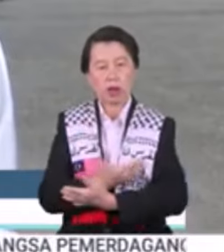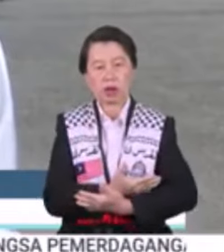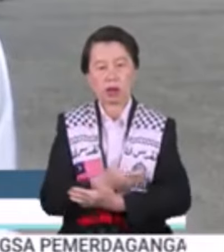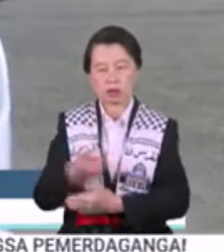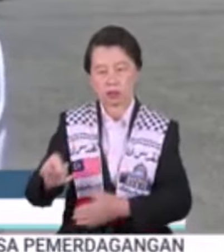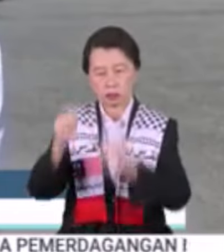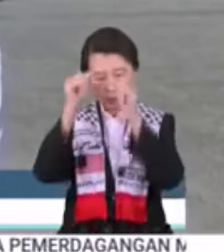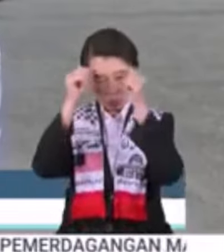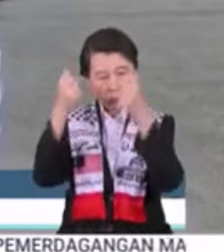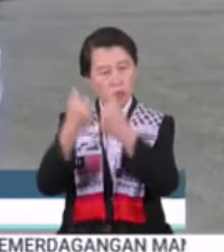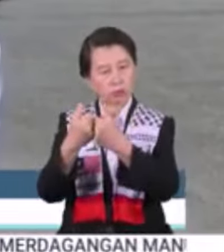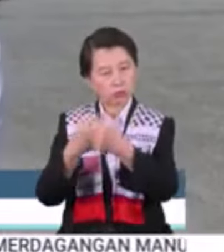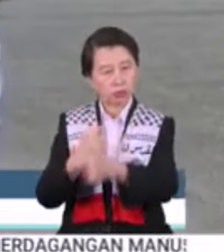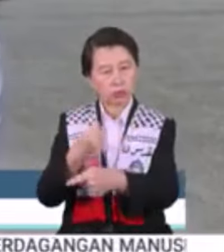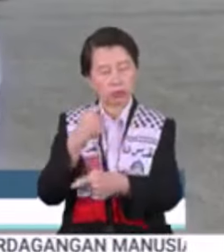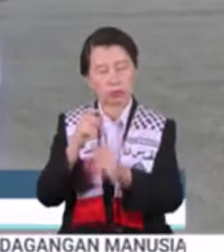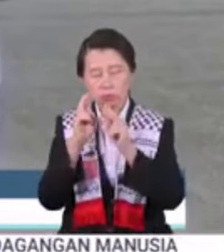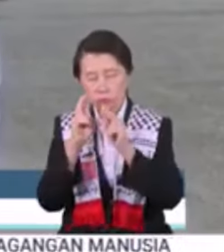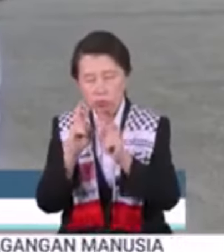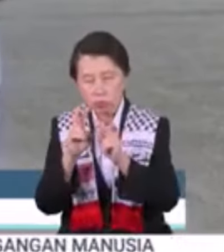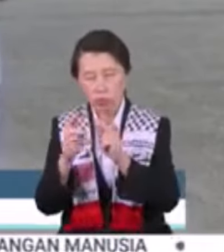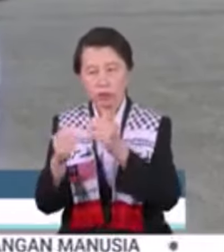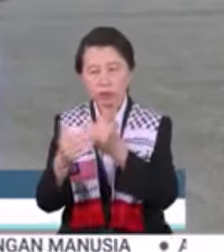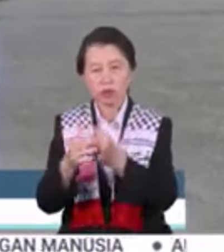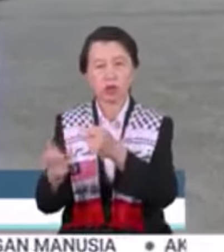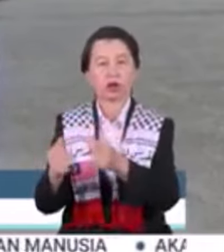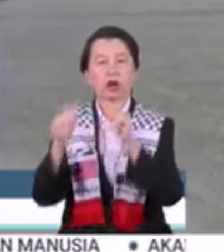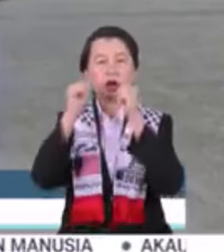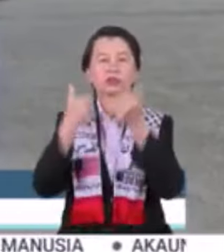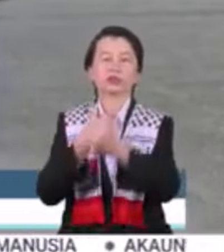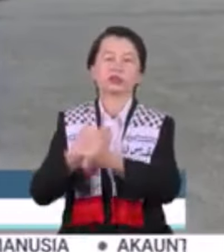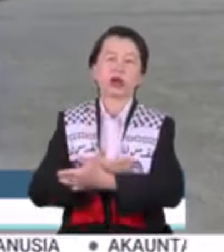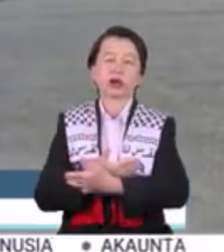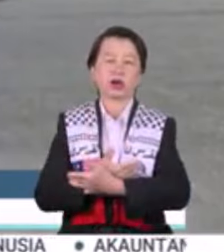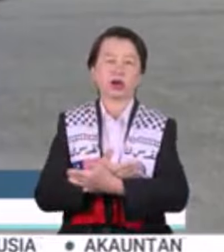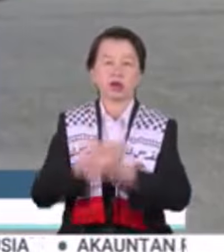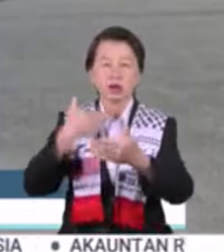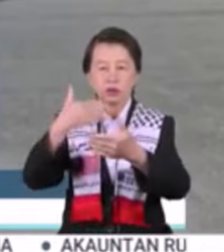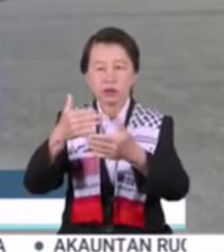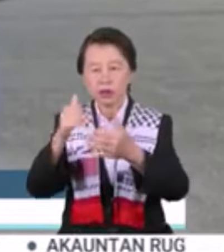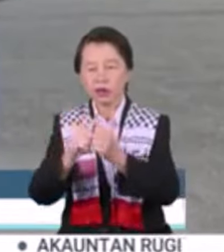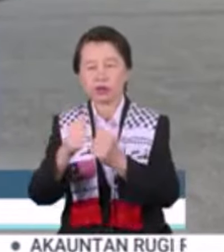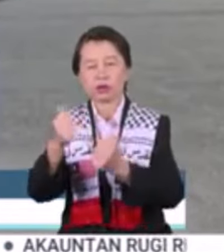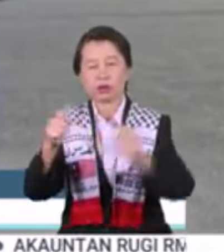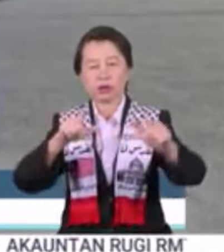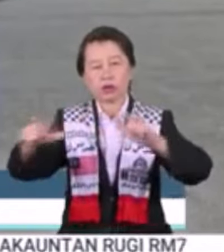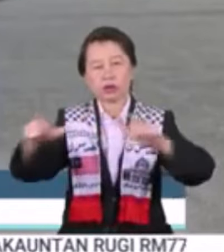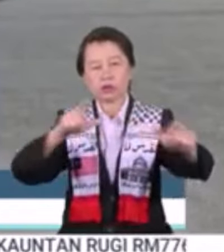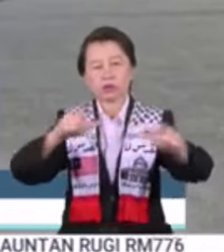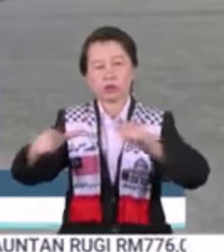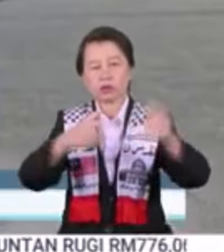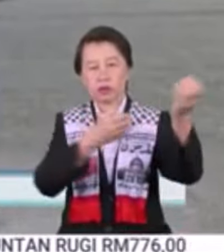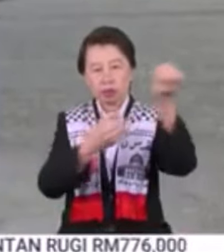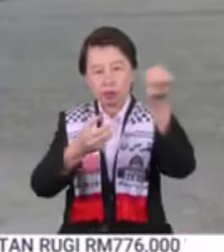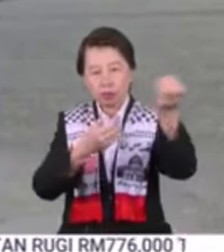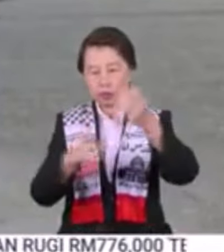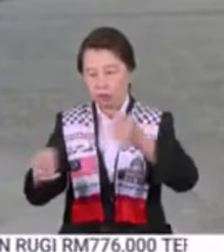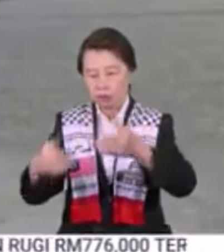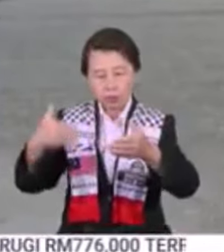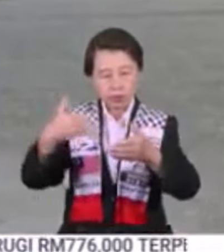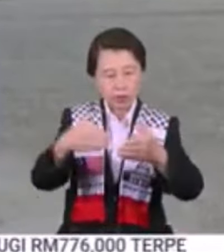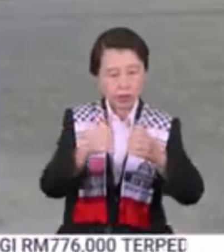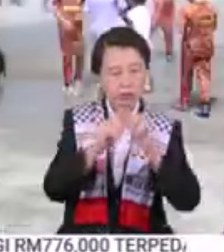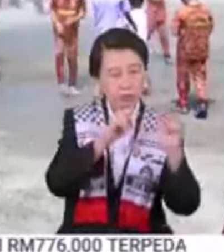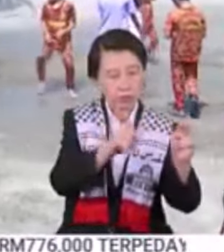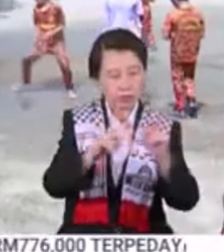yang autism, melihat secara dekat berkenaan dengan jentera-jentera bomba dan juga perkara-perkara yang berkaitan dengan